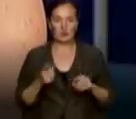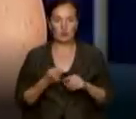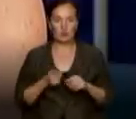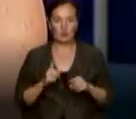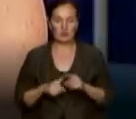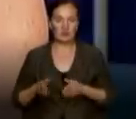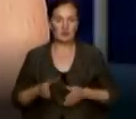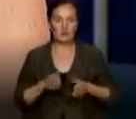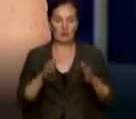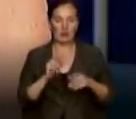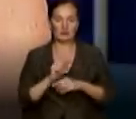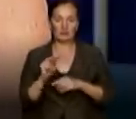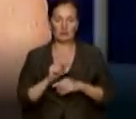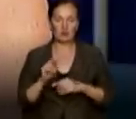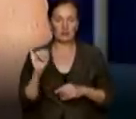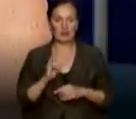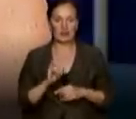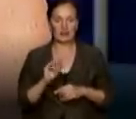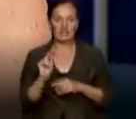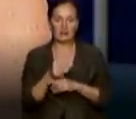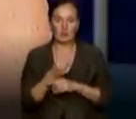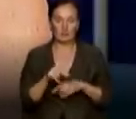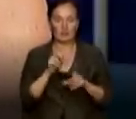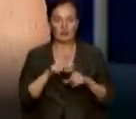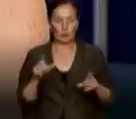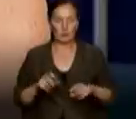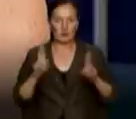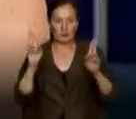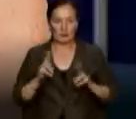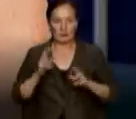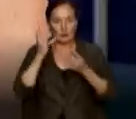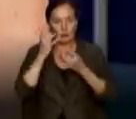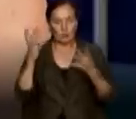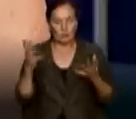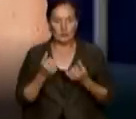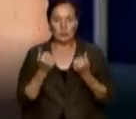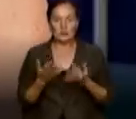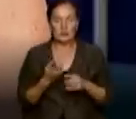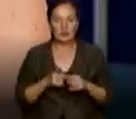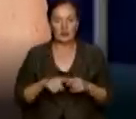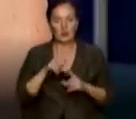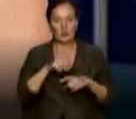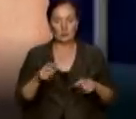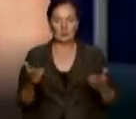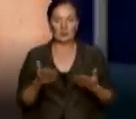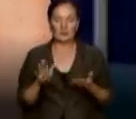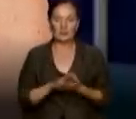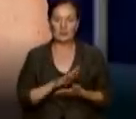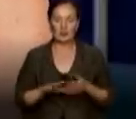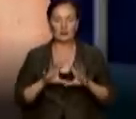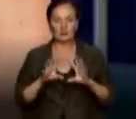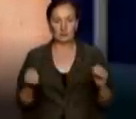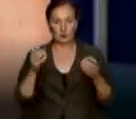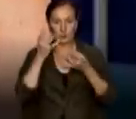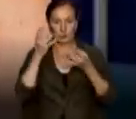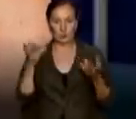безпосередньо навчити і виховати у людей правила культури. Оскільки ті люди, які прибирають, вони вже культурні, вони вже